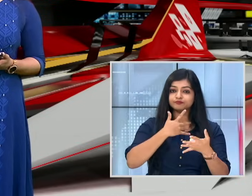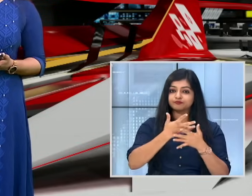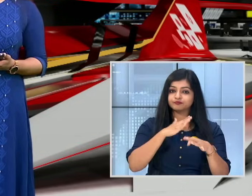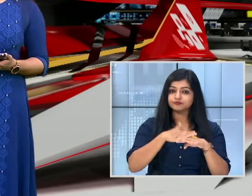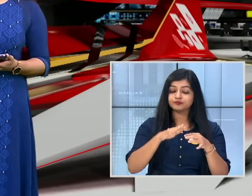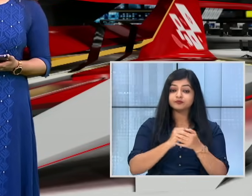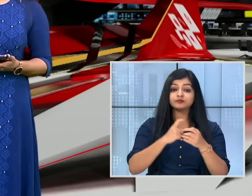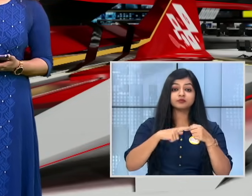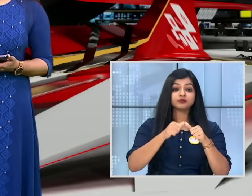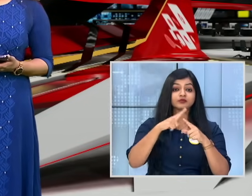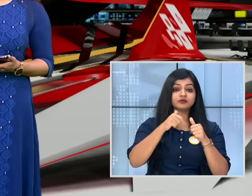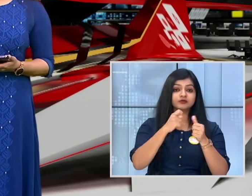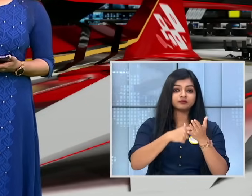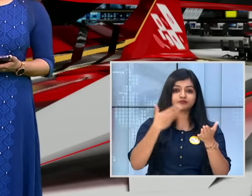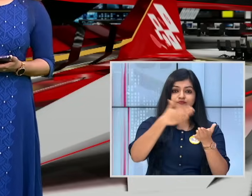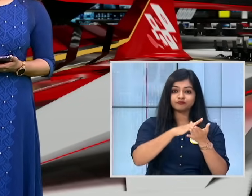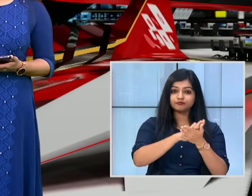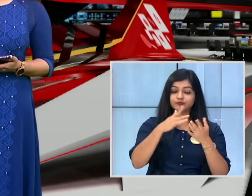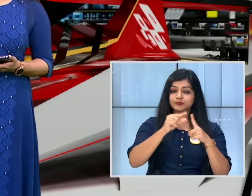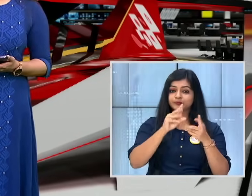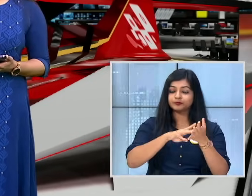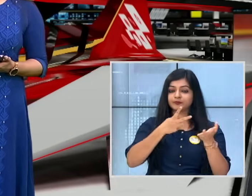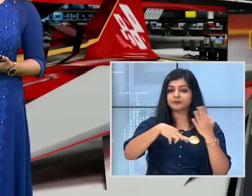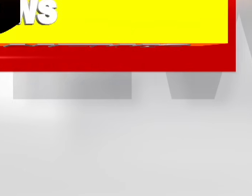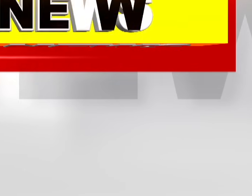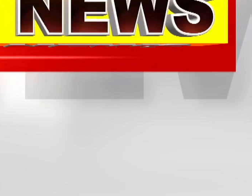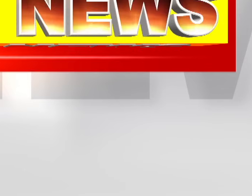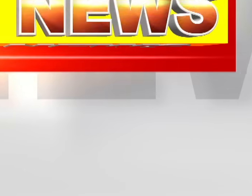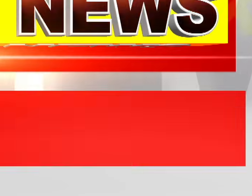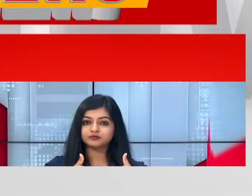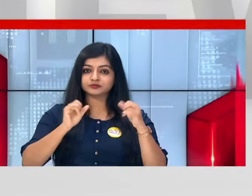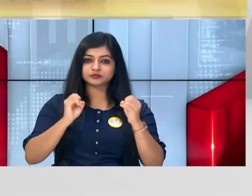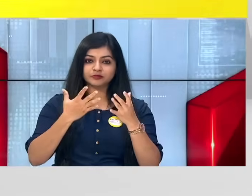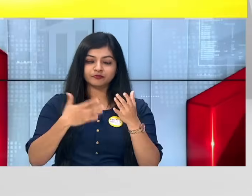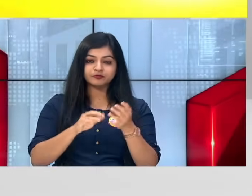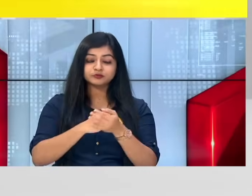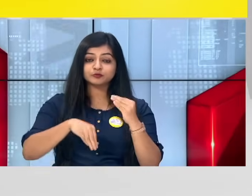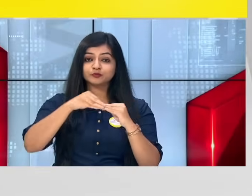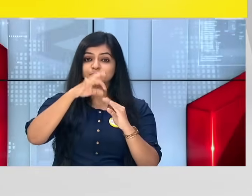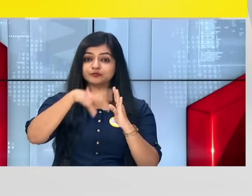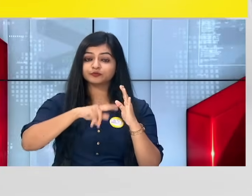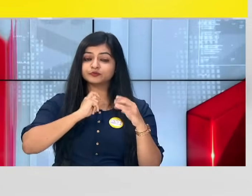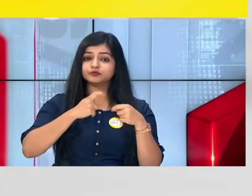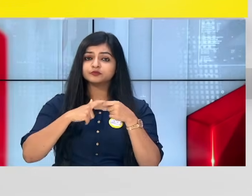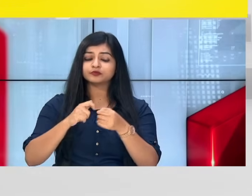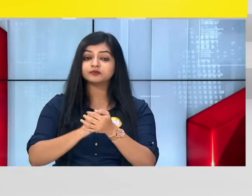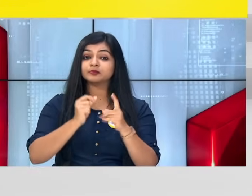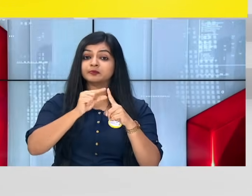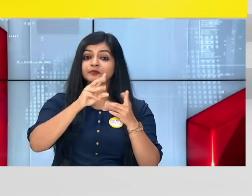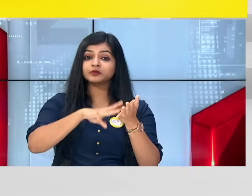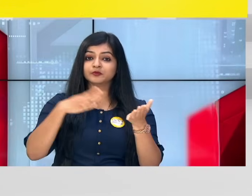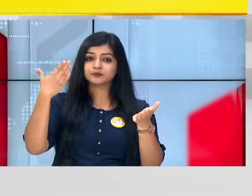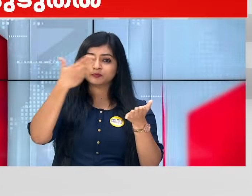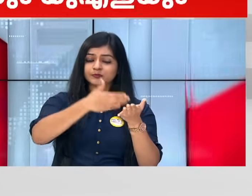ഖത്തർ സന്ദർശനം പൂർത്തിയാക്കി പ്രധാനമന്ത്രി നരേന്ദ്രമോദി ഇന്ത്യയിലേക്ക് തിരിച്ചു. വിവരങ്ങളുമായി അൻവർ പാലേരി ചേരുന്നുണ്ട്. അൻവർ, പ്രധാനമന്ത്രിയുടെ